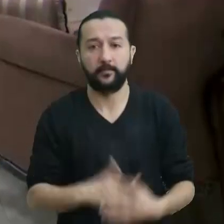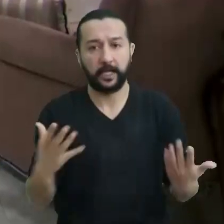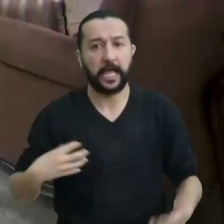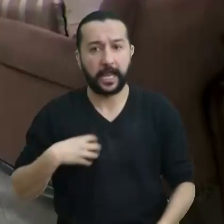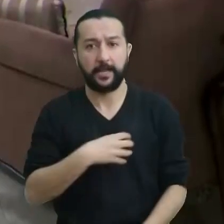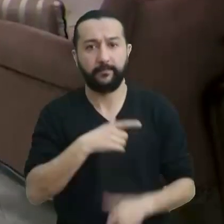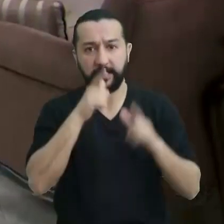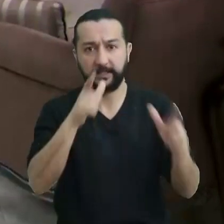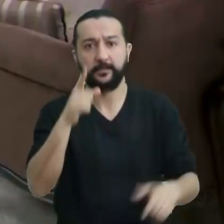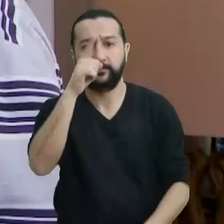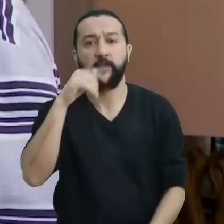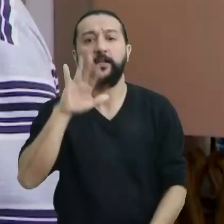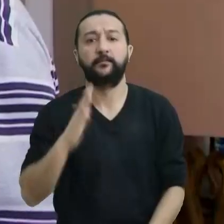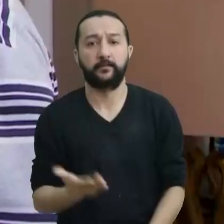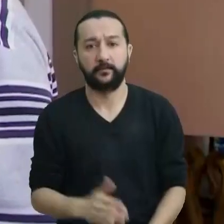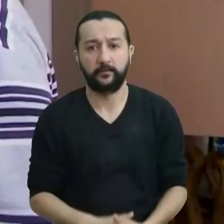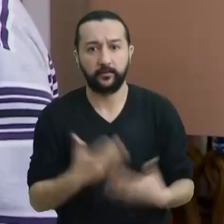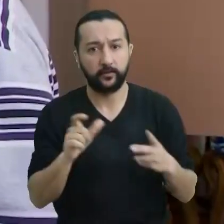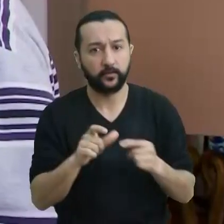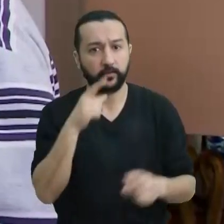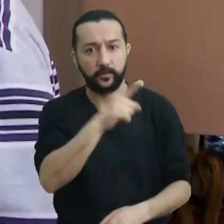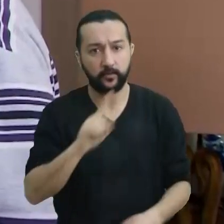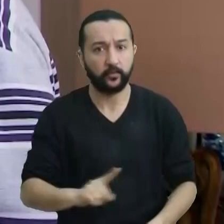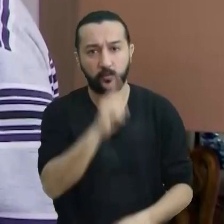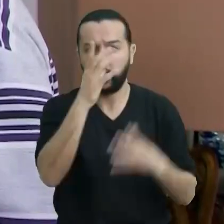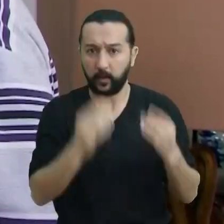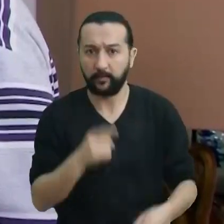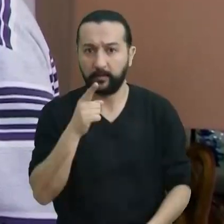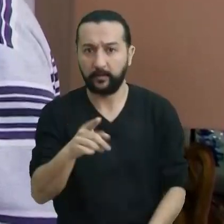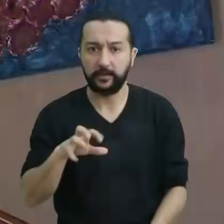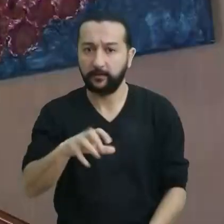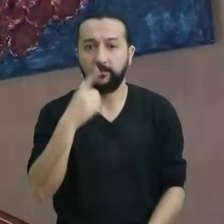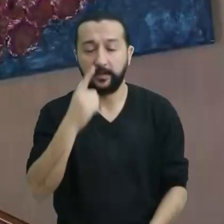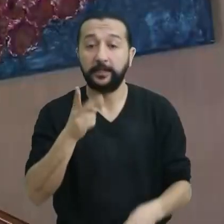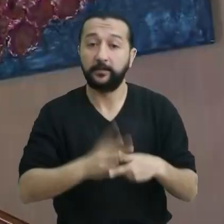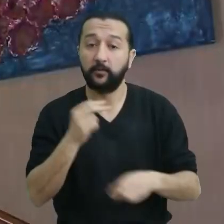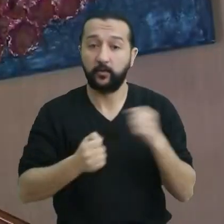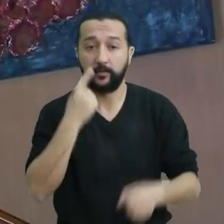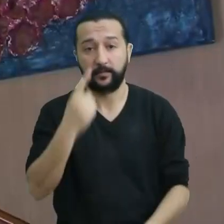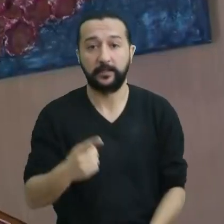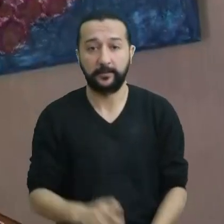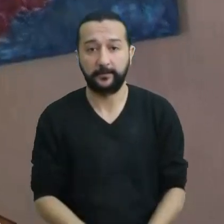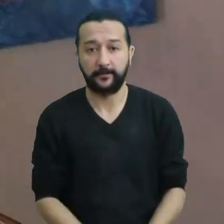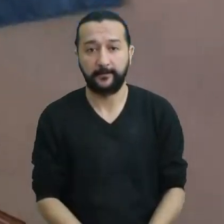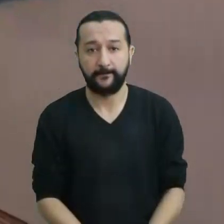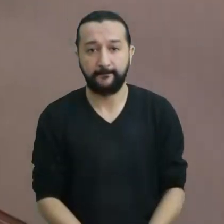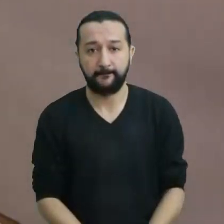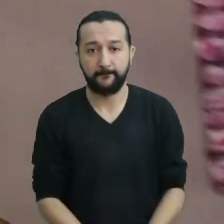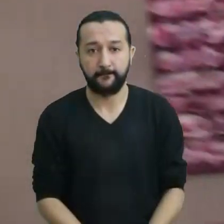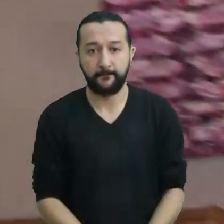irkildiler. Anişkom'un sesi değil mi bu ya? Şükrü yukarı çıkmış olabilir bu tarantula. Koş bak. Koş Şükrü